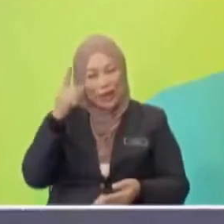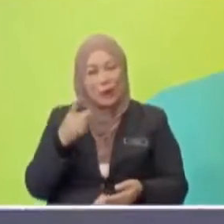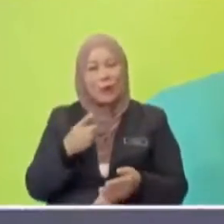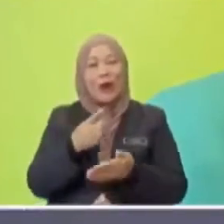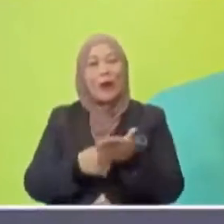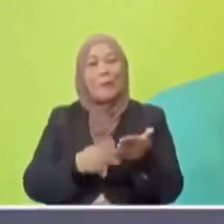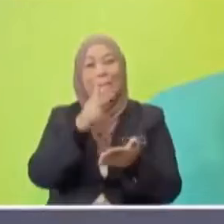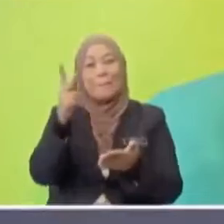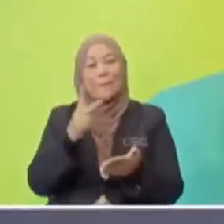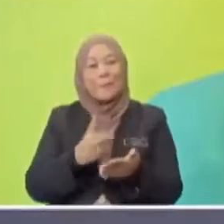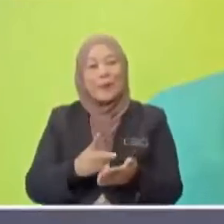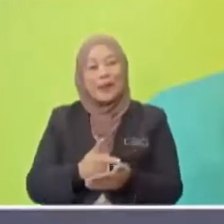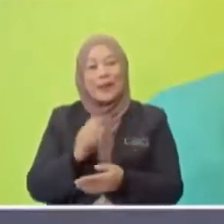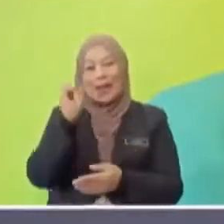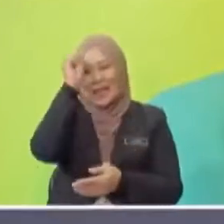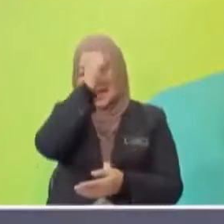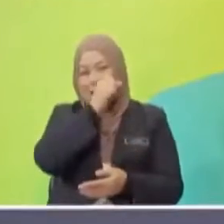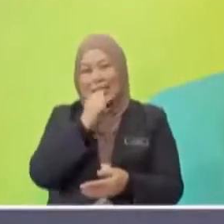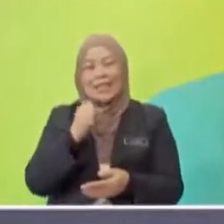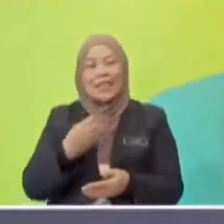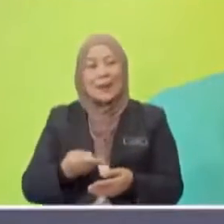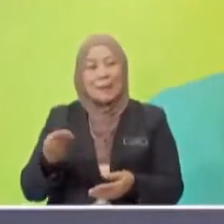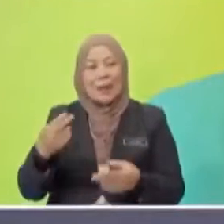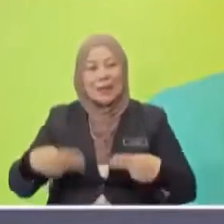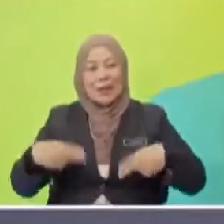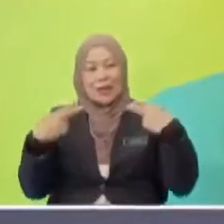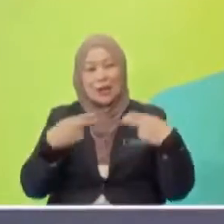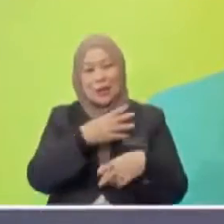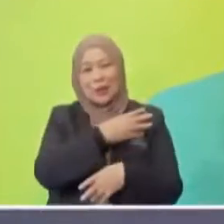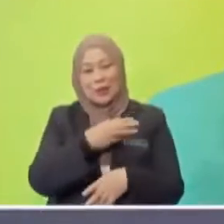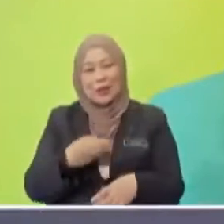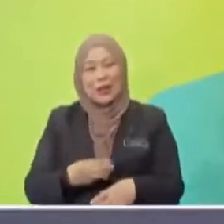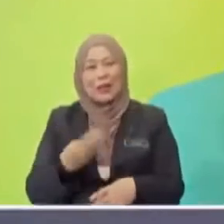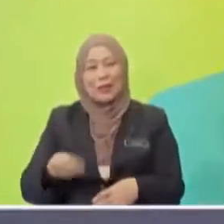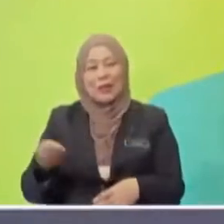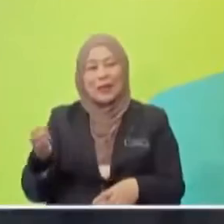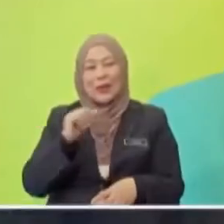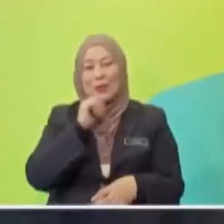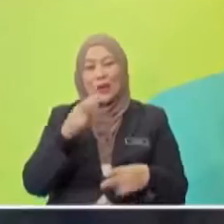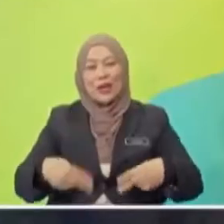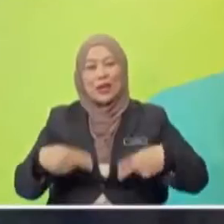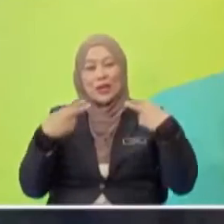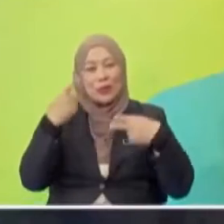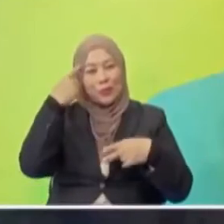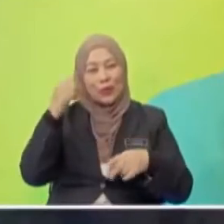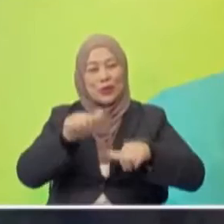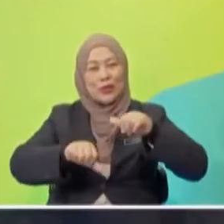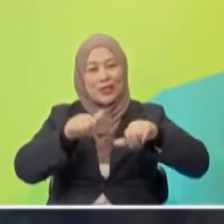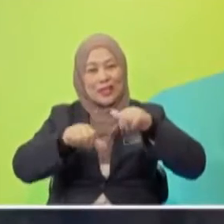hidup dan juga ciri bukan benda hidup untuk mata pelajaran kita sains awal Terima kasih sekali lagi